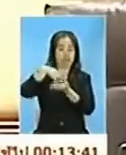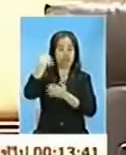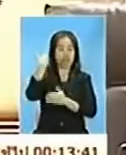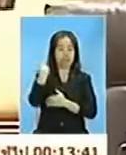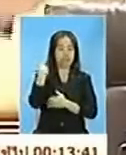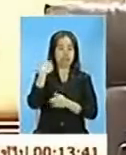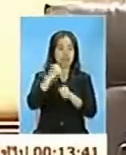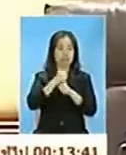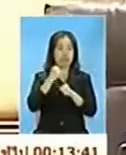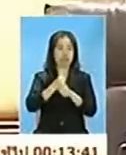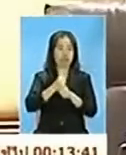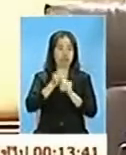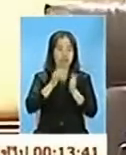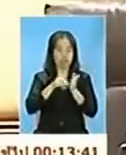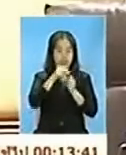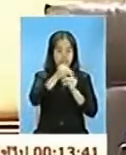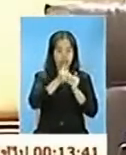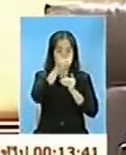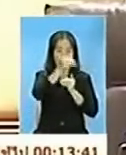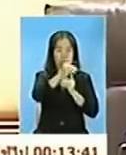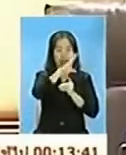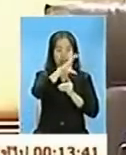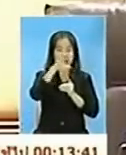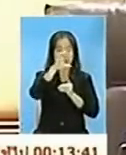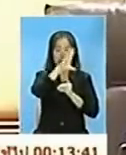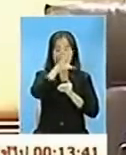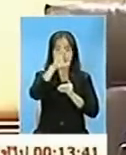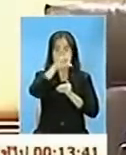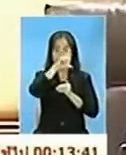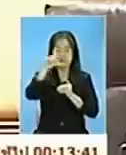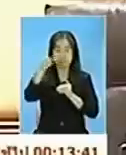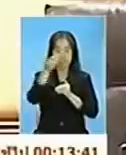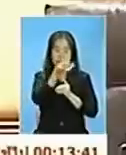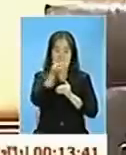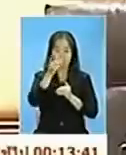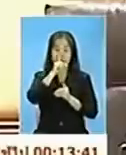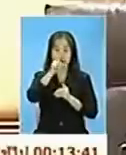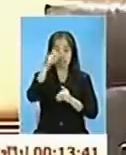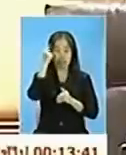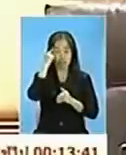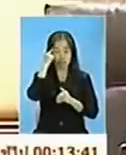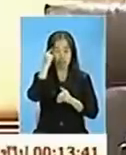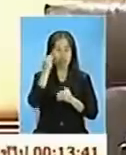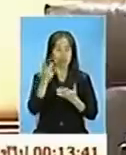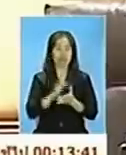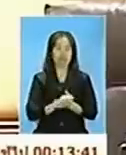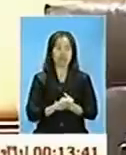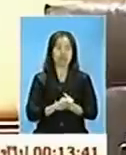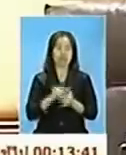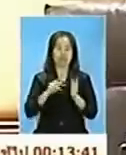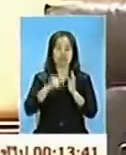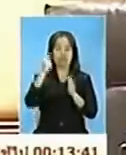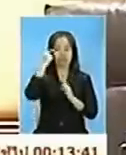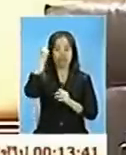ผลิตค้างสต็อกไว้อีก500ล้านเม็ดคุณรู้ซะอย่ามาทำปัญญ